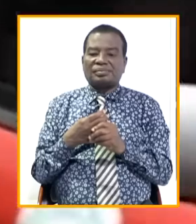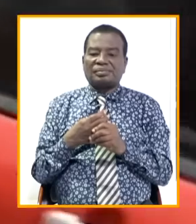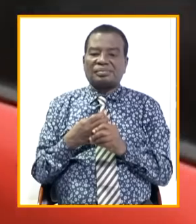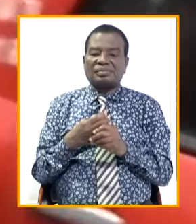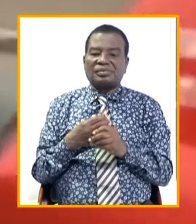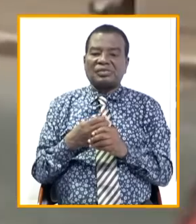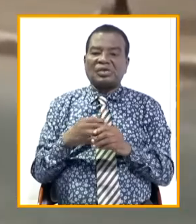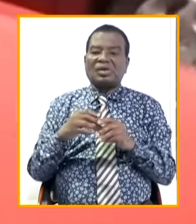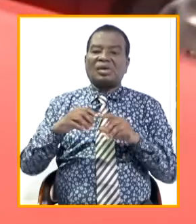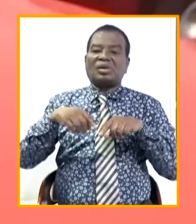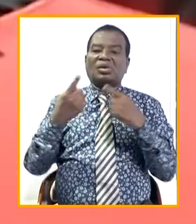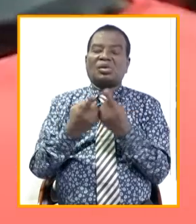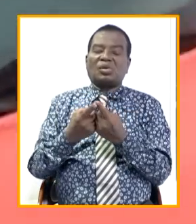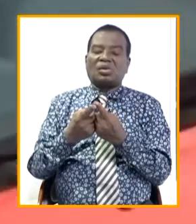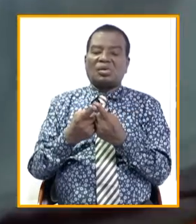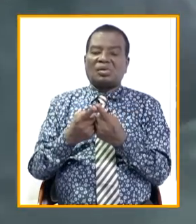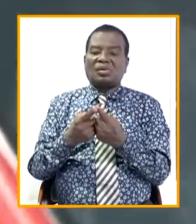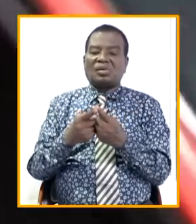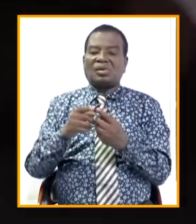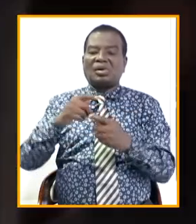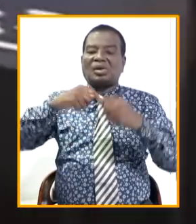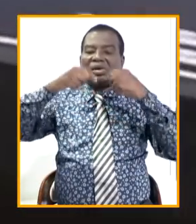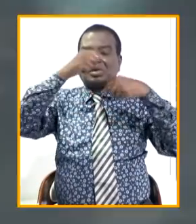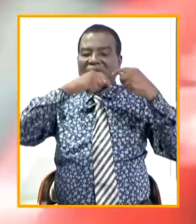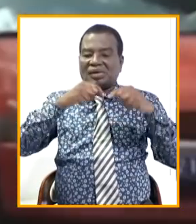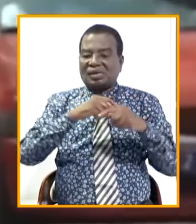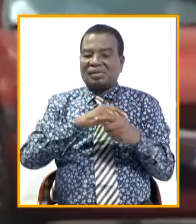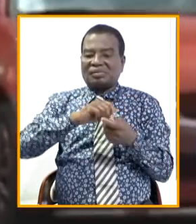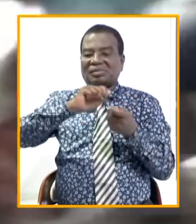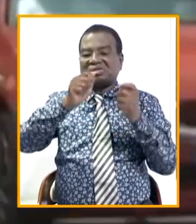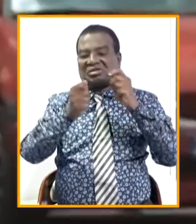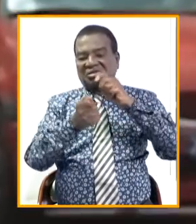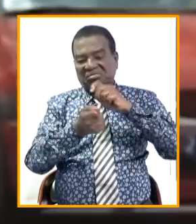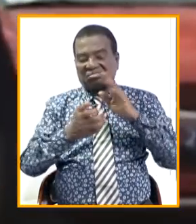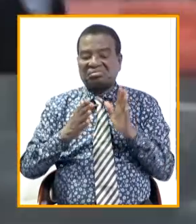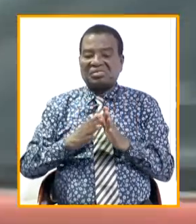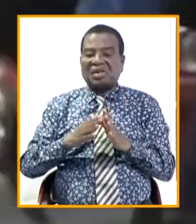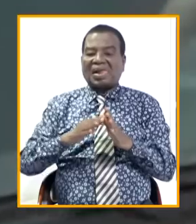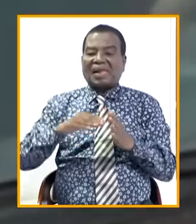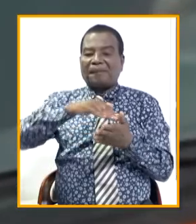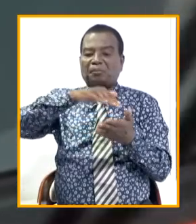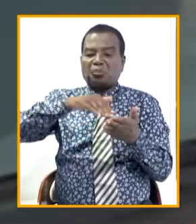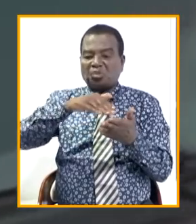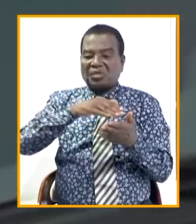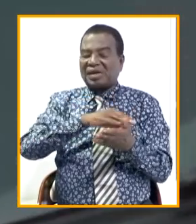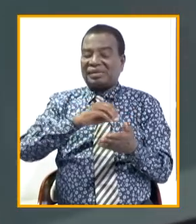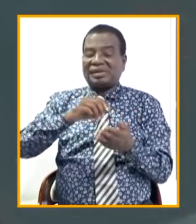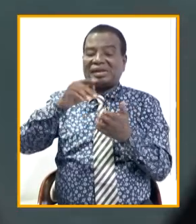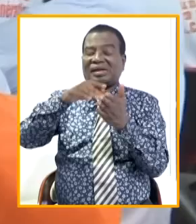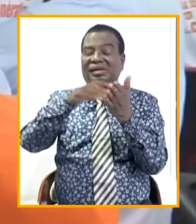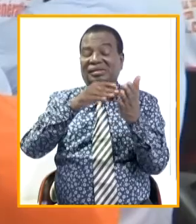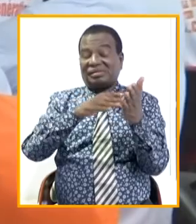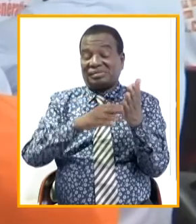Le secteur du transport urbain ces dernières années est en pleine mutation. Le milieu enregistre des innovations, mais